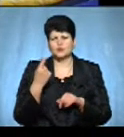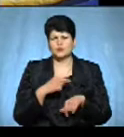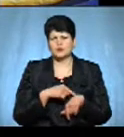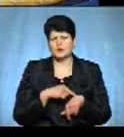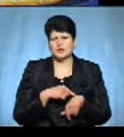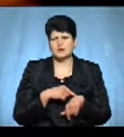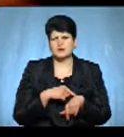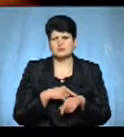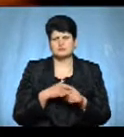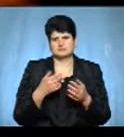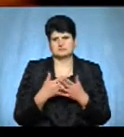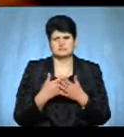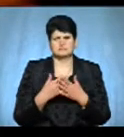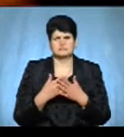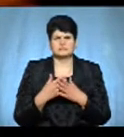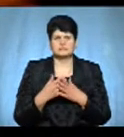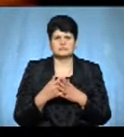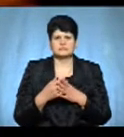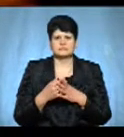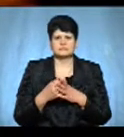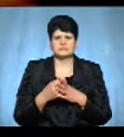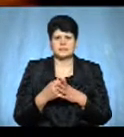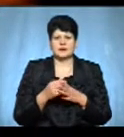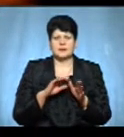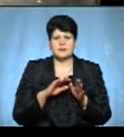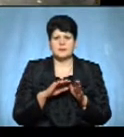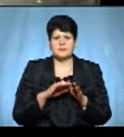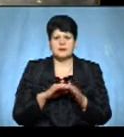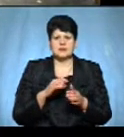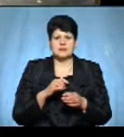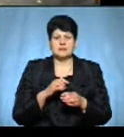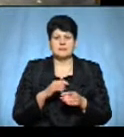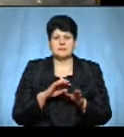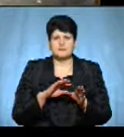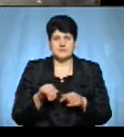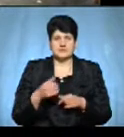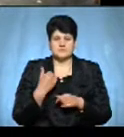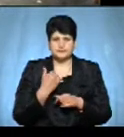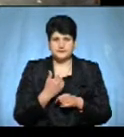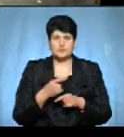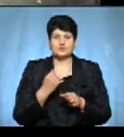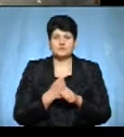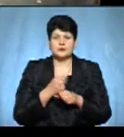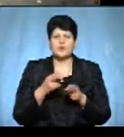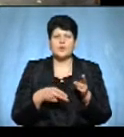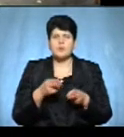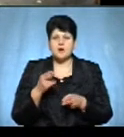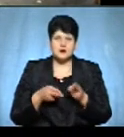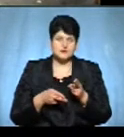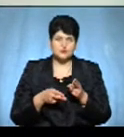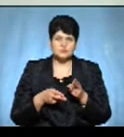годину чи скільки часу орієнтовно, я не сильно розбираюся. Після вас. Смертельно поранений, так. Йому провели операцію,